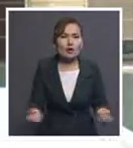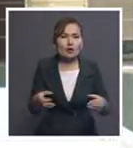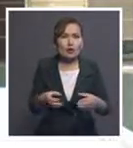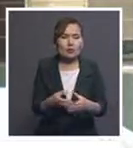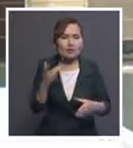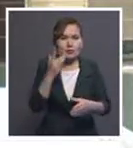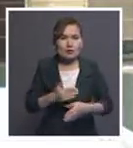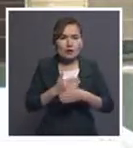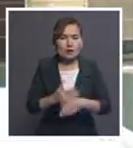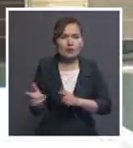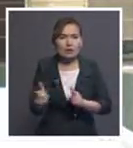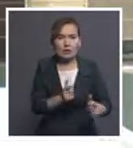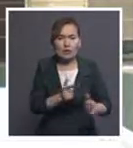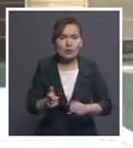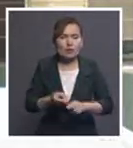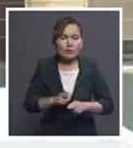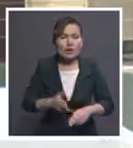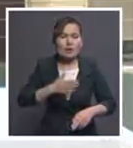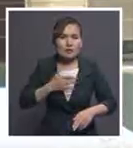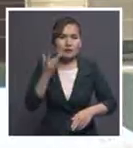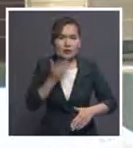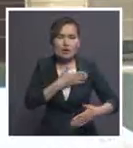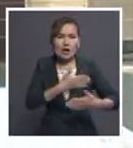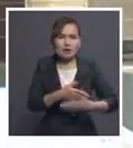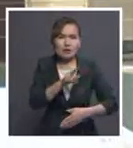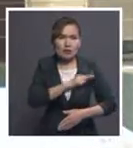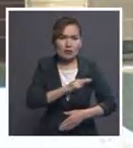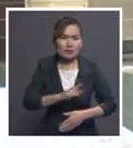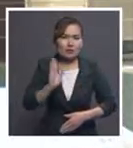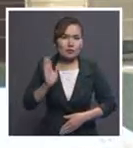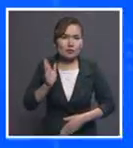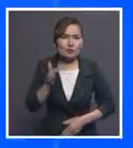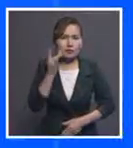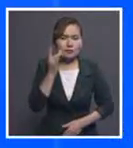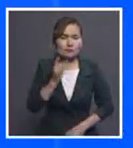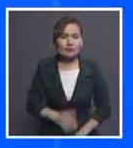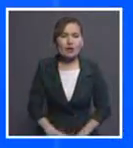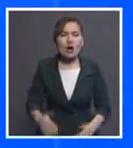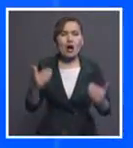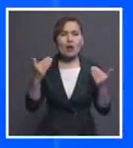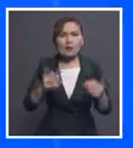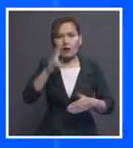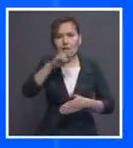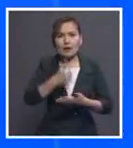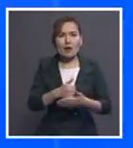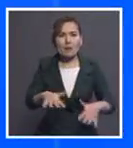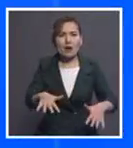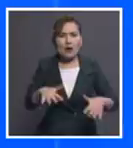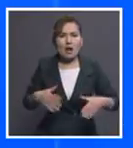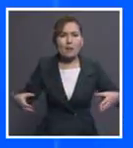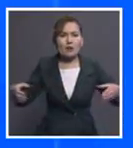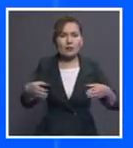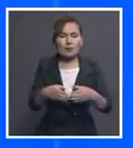қашанда көмекке келуге дайын. Алайда өз күшіміз жеткілікті болады деп ойлаймын. Бүгін ел парламенті Сенатың бір